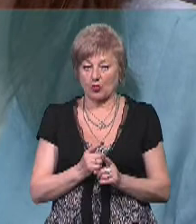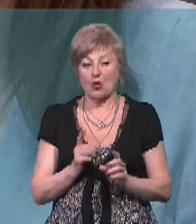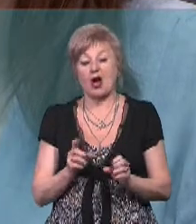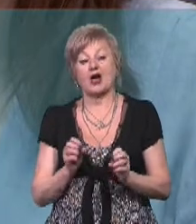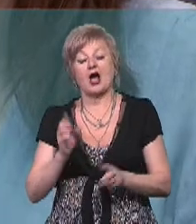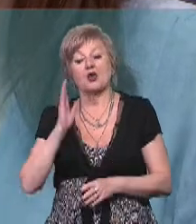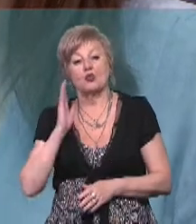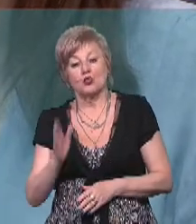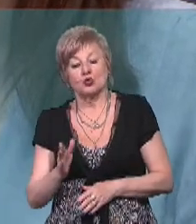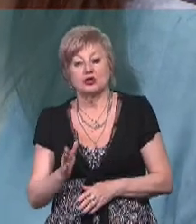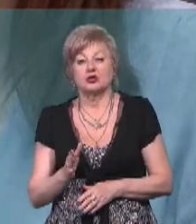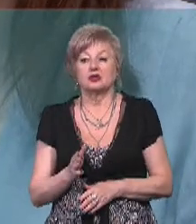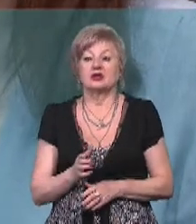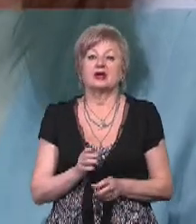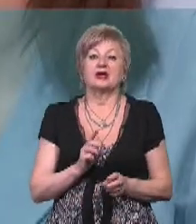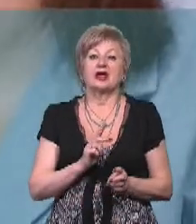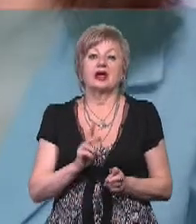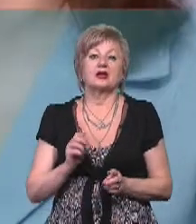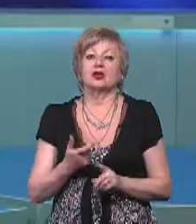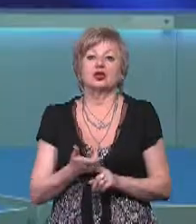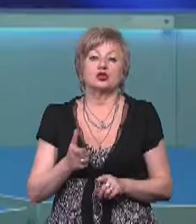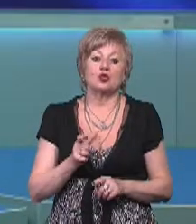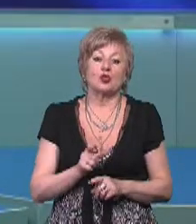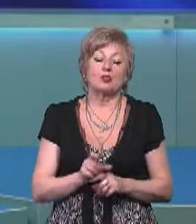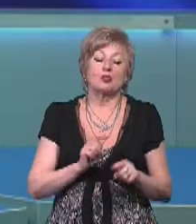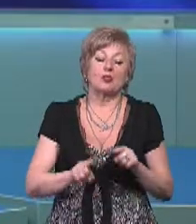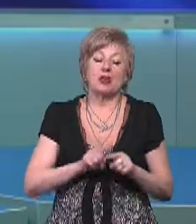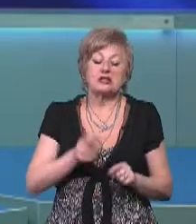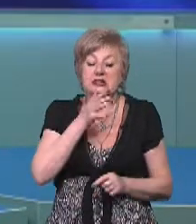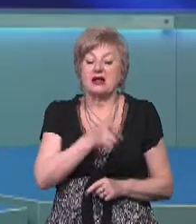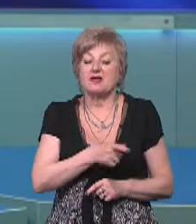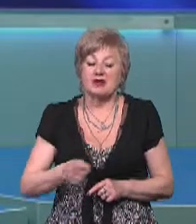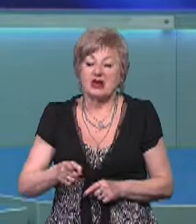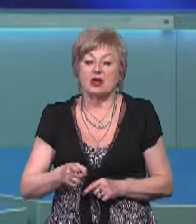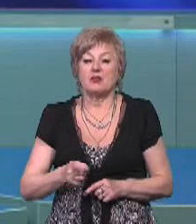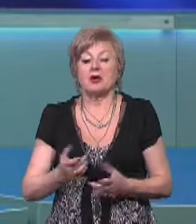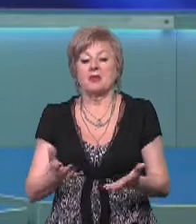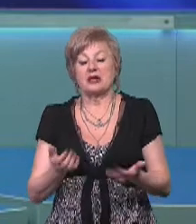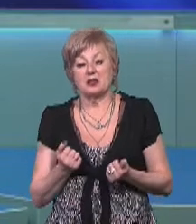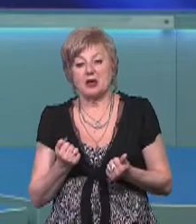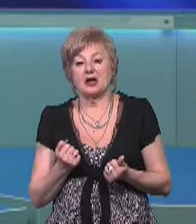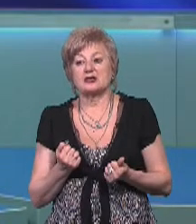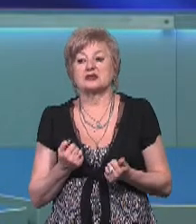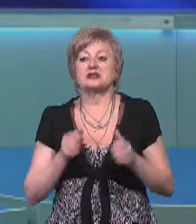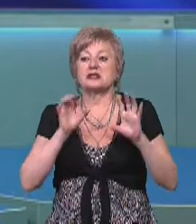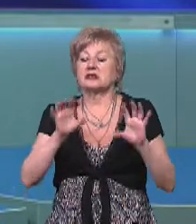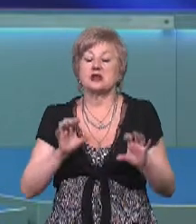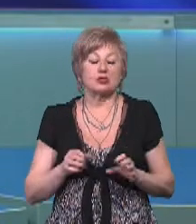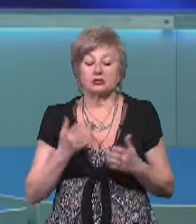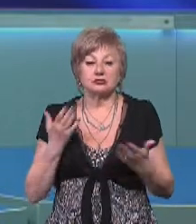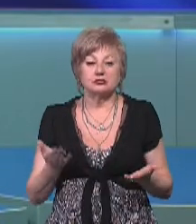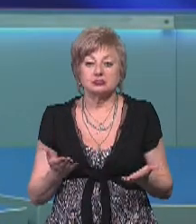буде? Чи буде це в якісь дуже надшвидкі терміни робитися, прийматися відповідні